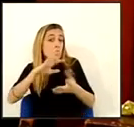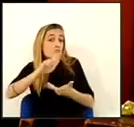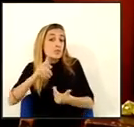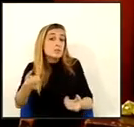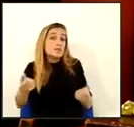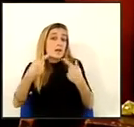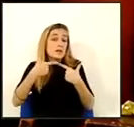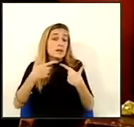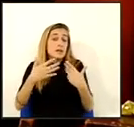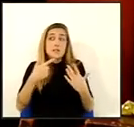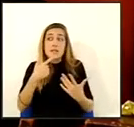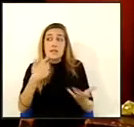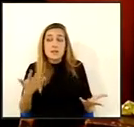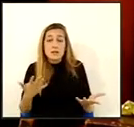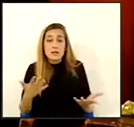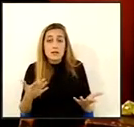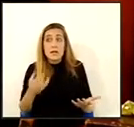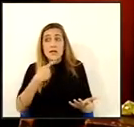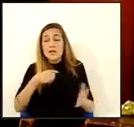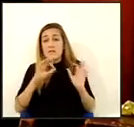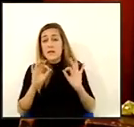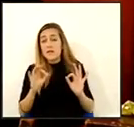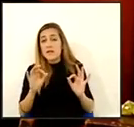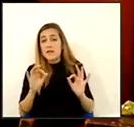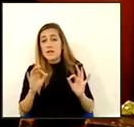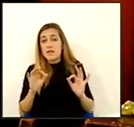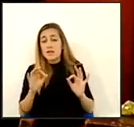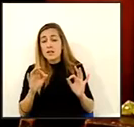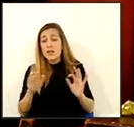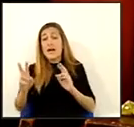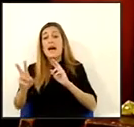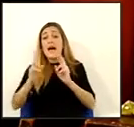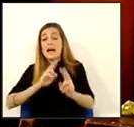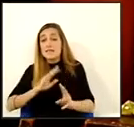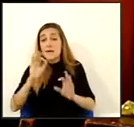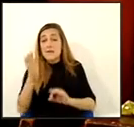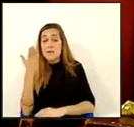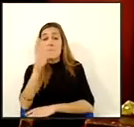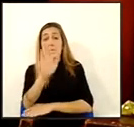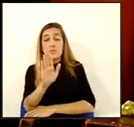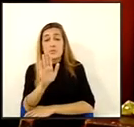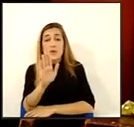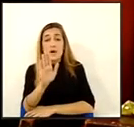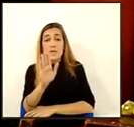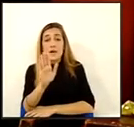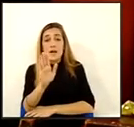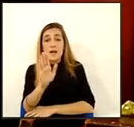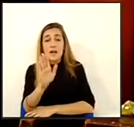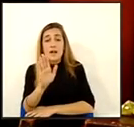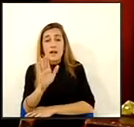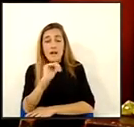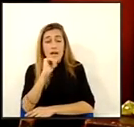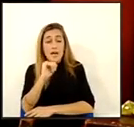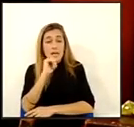donar, que ens van dir que per part ells ens van dir que proposaven definitivament baixar a baix el